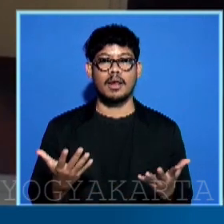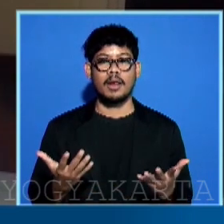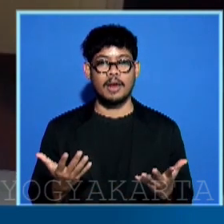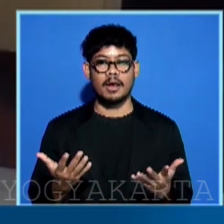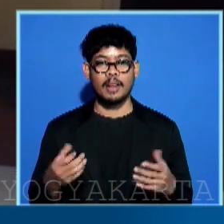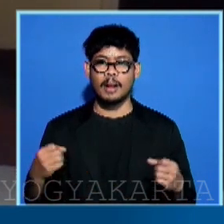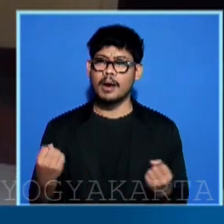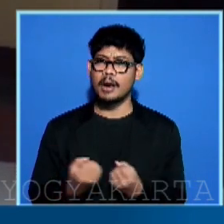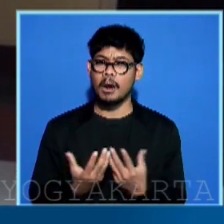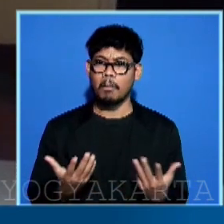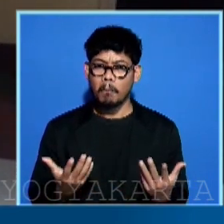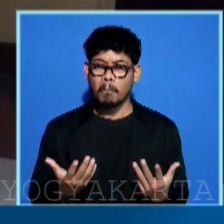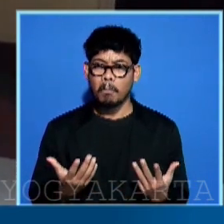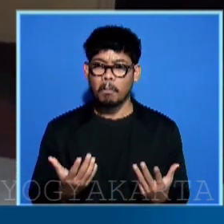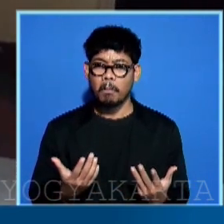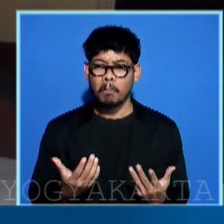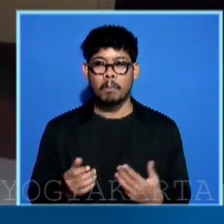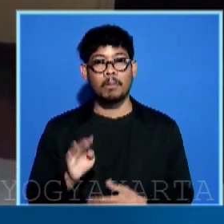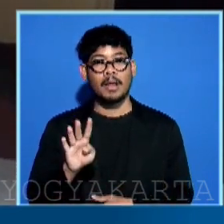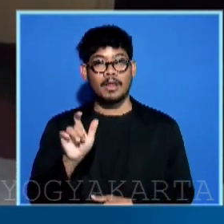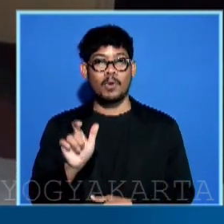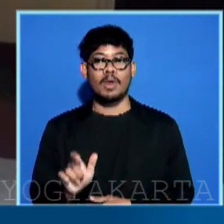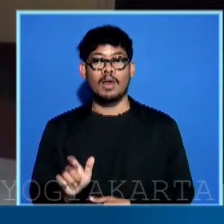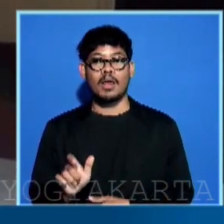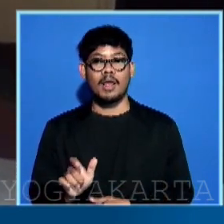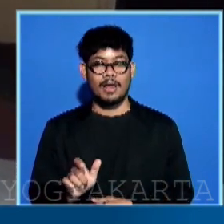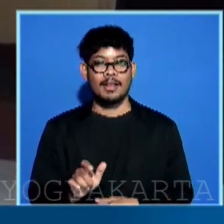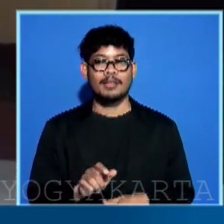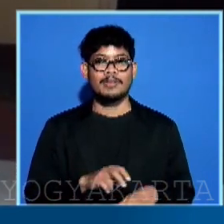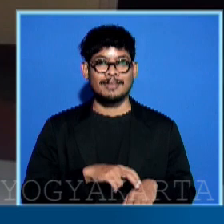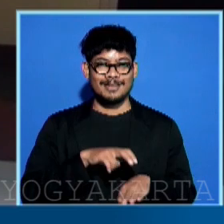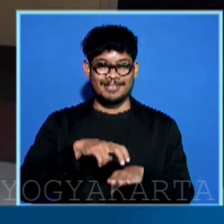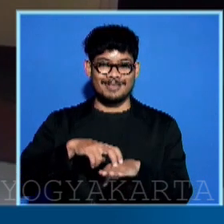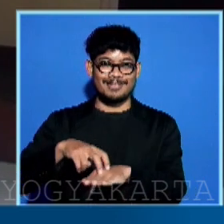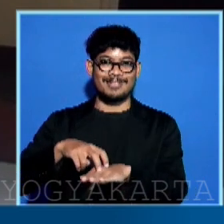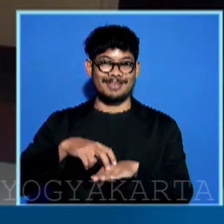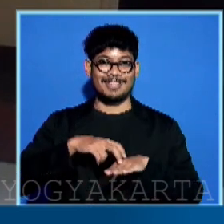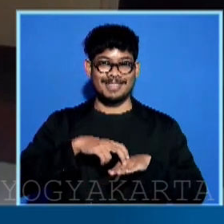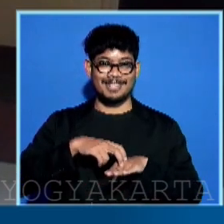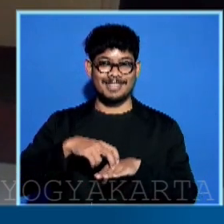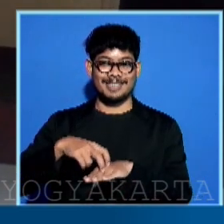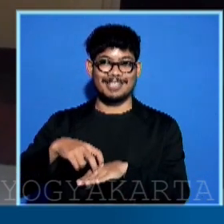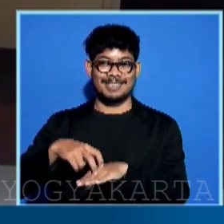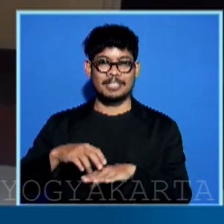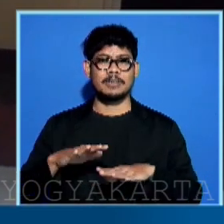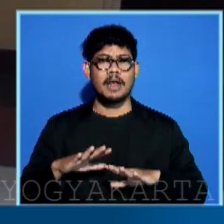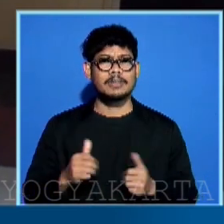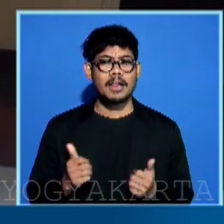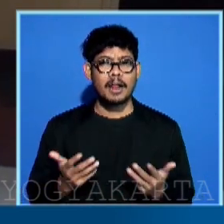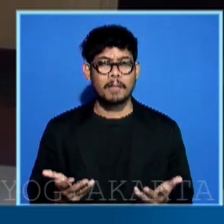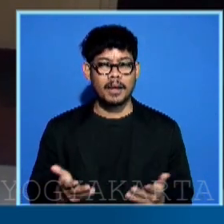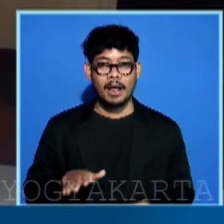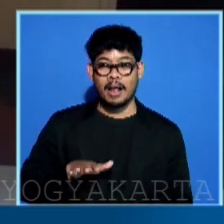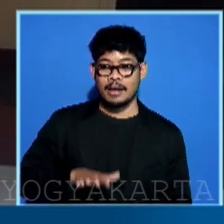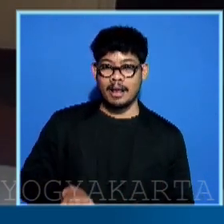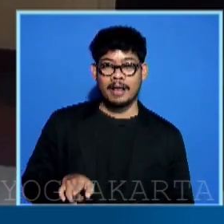Kalau 4 orang ya, sama anaknya sama cucunya, 4 orang. Dan selamat anak laki-lakinya yang